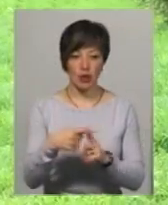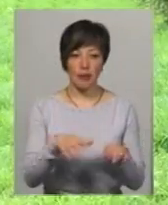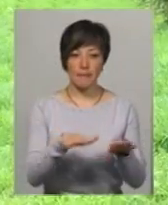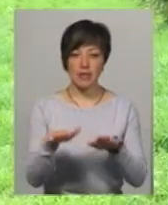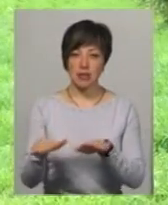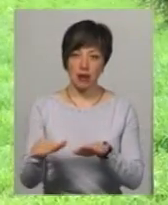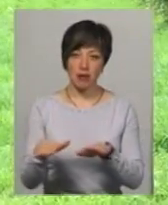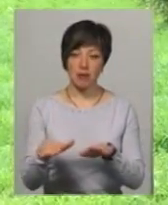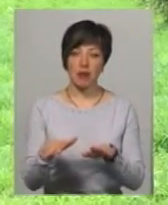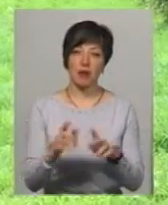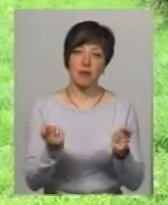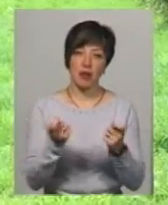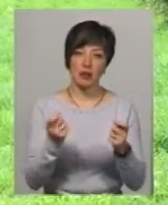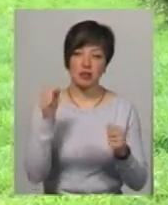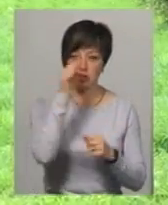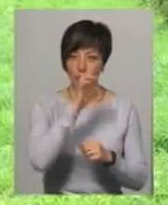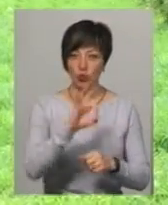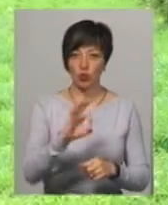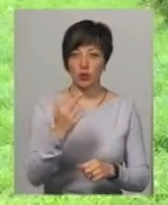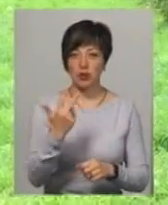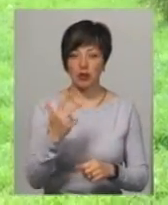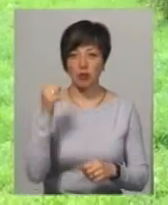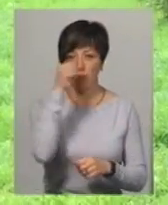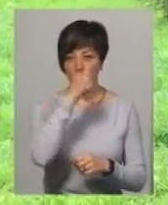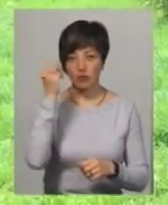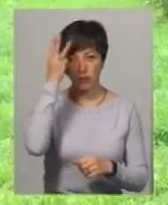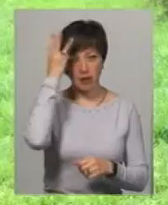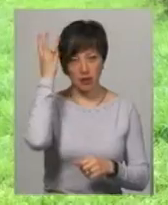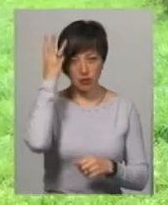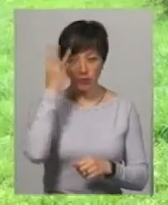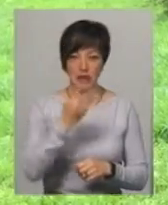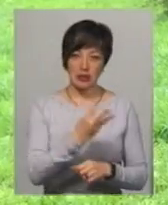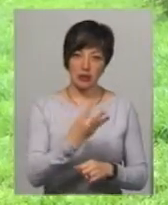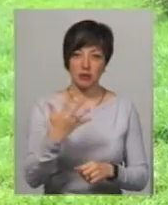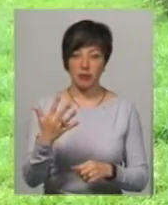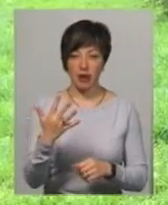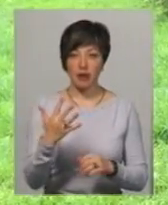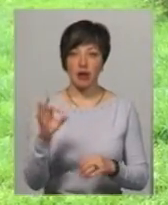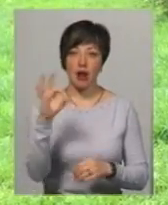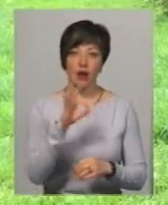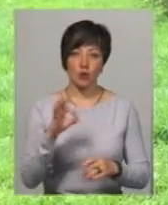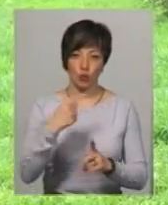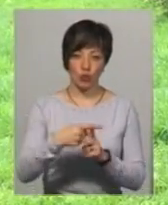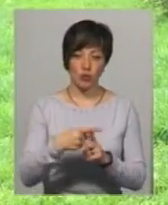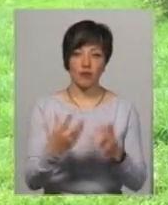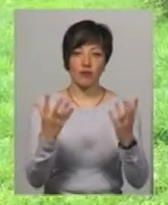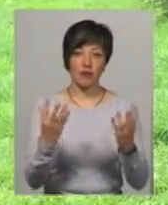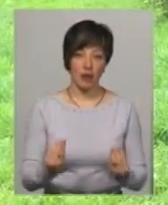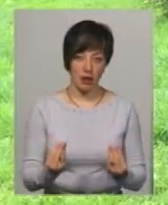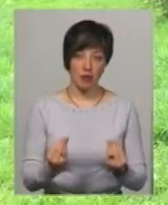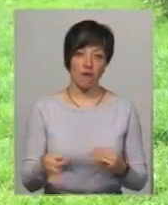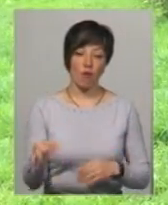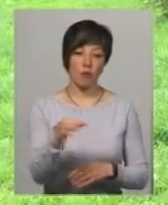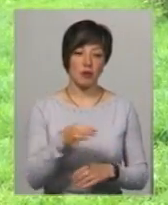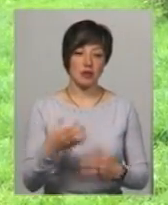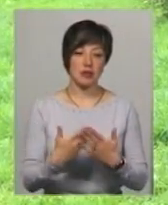місцями на ґрунті заморозки 0,3 градуси морозу, а в Хмельницькому 3,5 градусів вище нуля. В денні години по